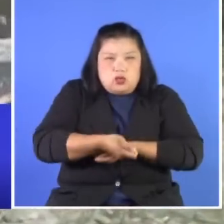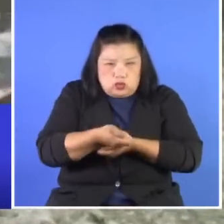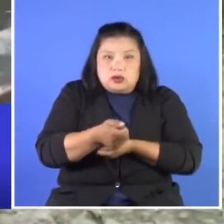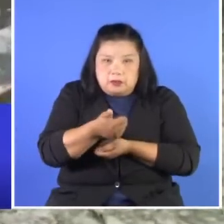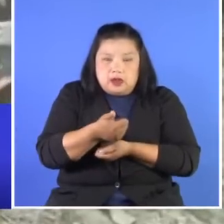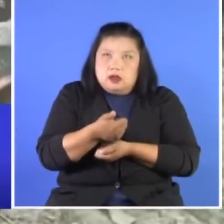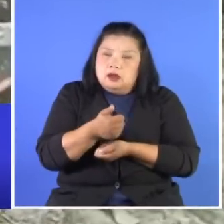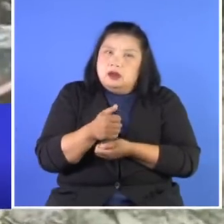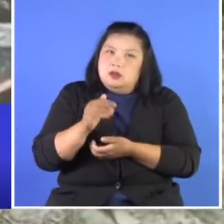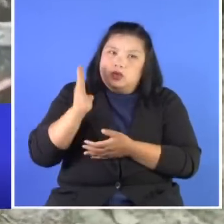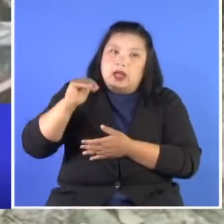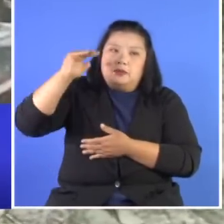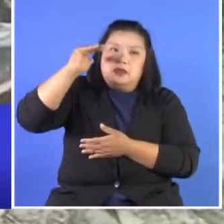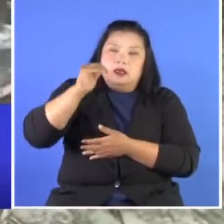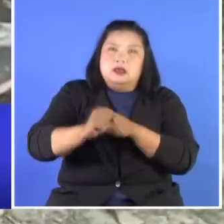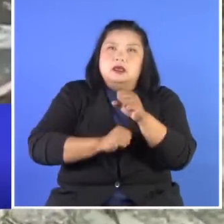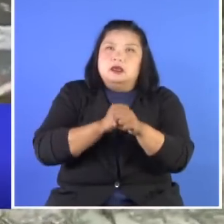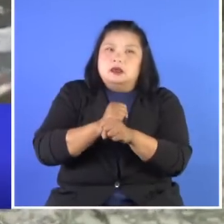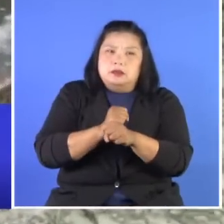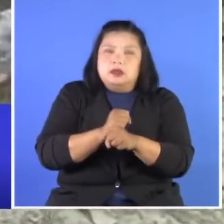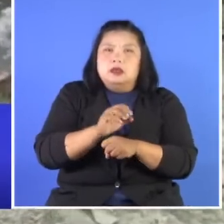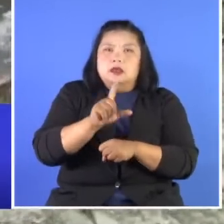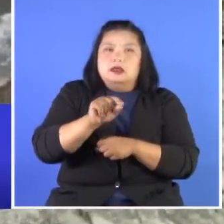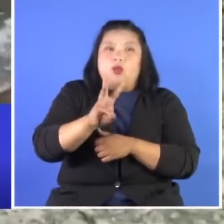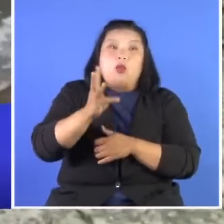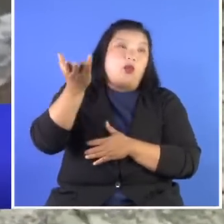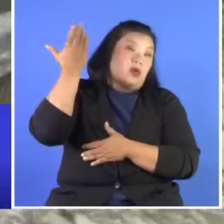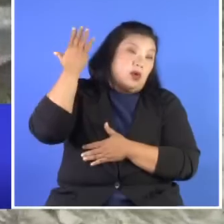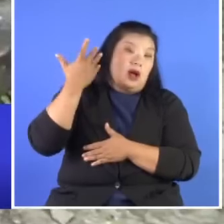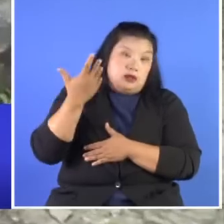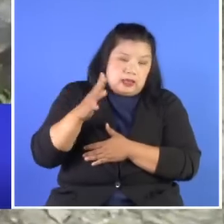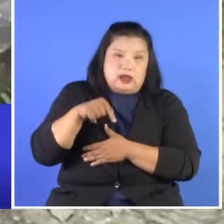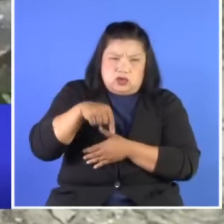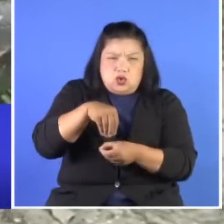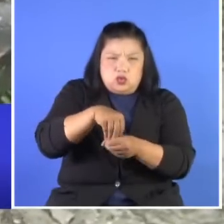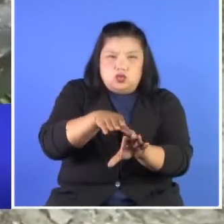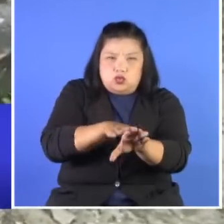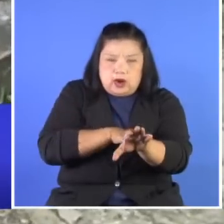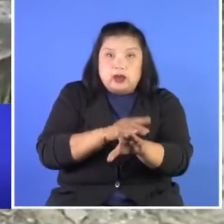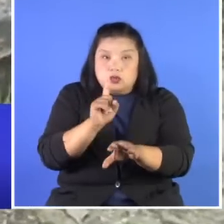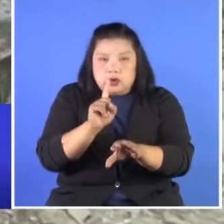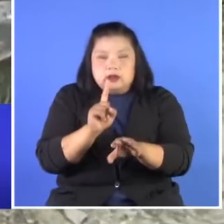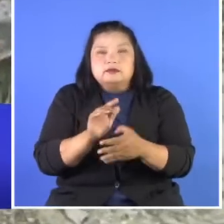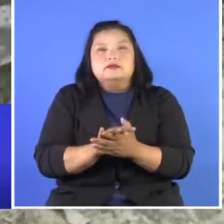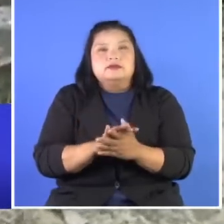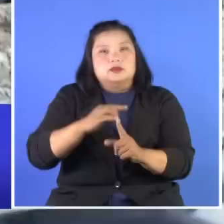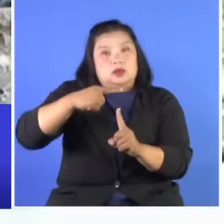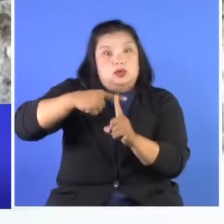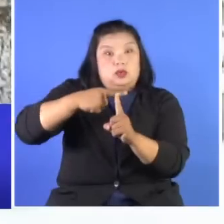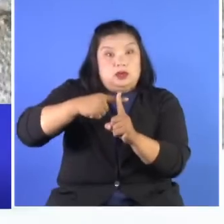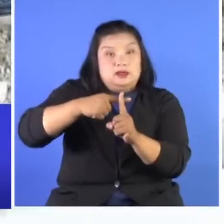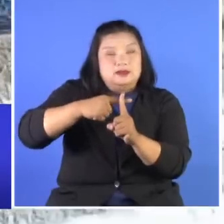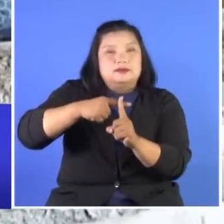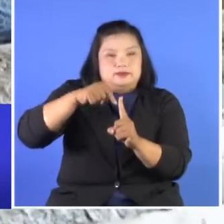เมื่อ 26ปีก่อนด้วยโรค HIVร่างนี่ถูกฝังอยู่ภิกษุศาลของศาสนาคริสต์อยู่ที่โรงเรียนดอน